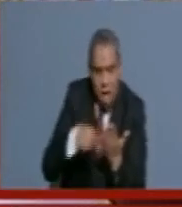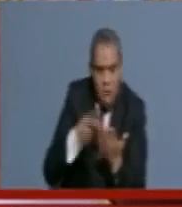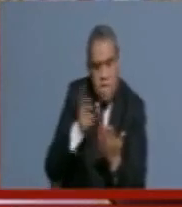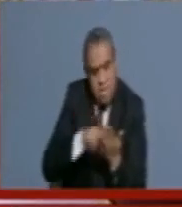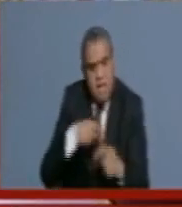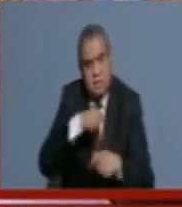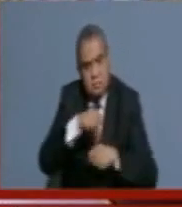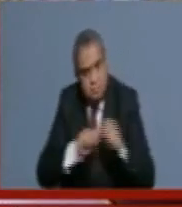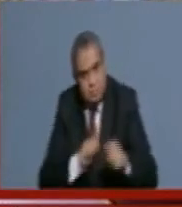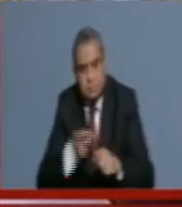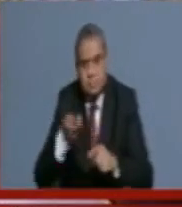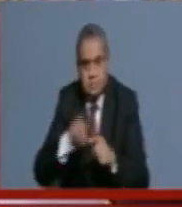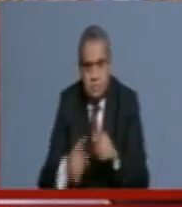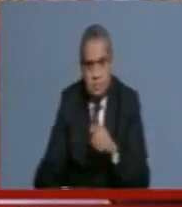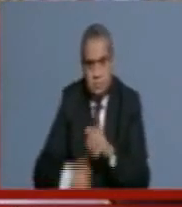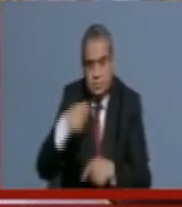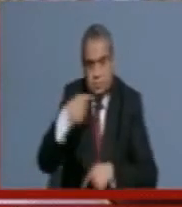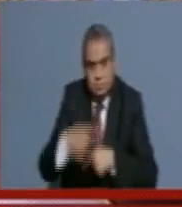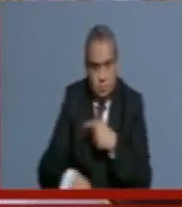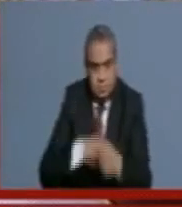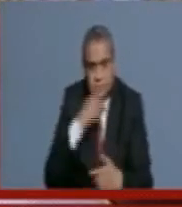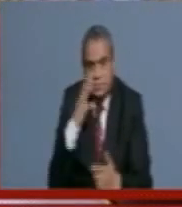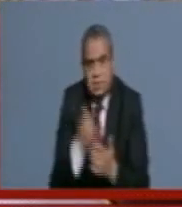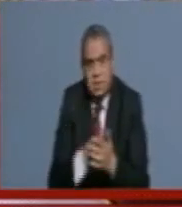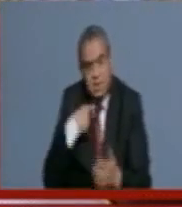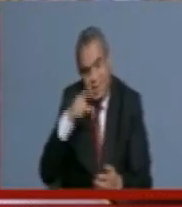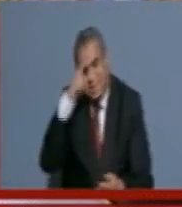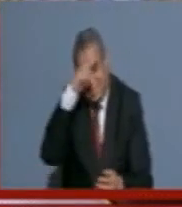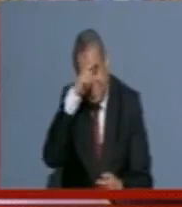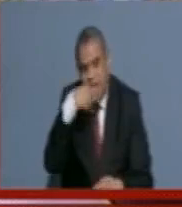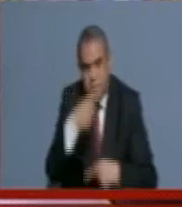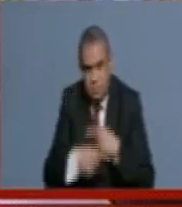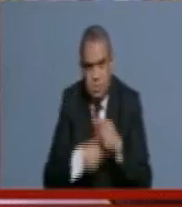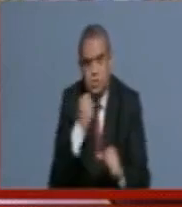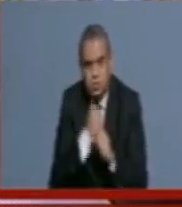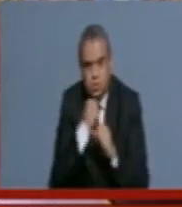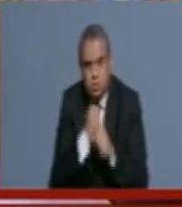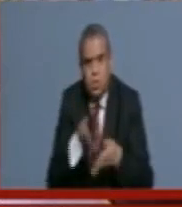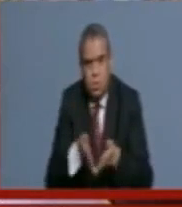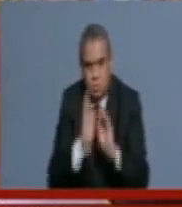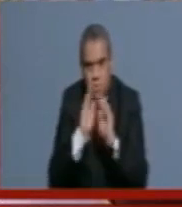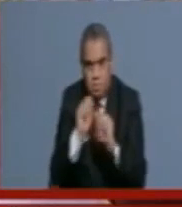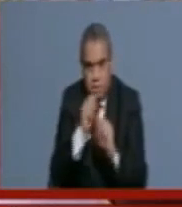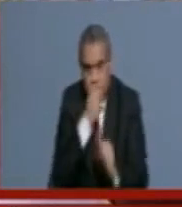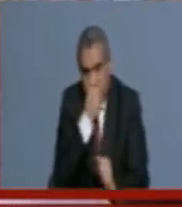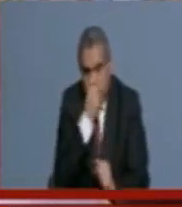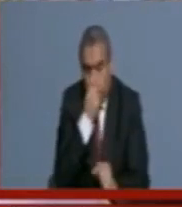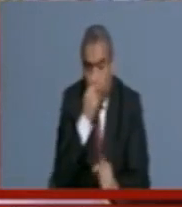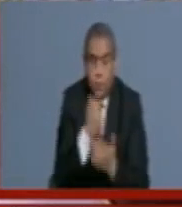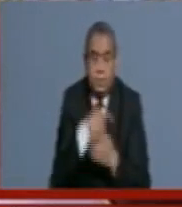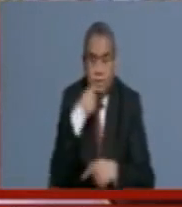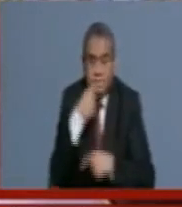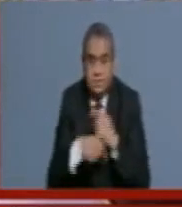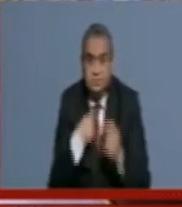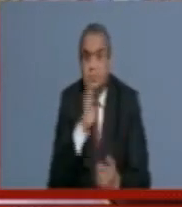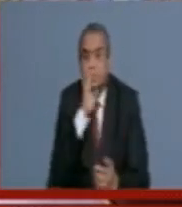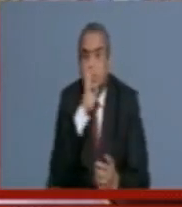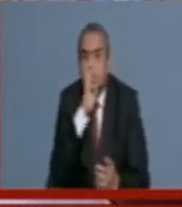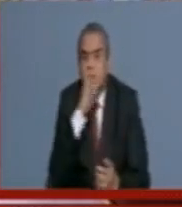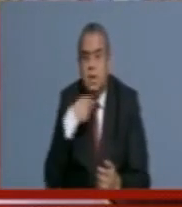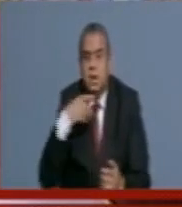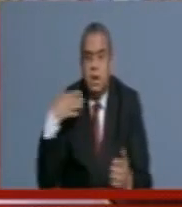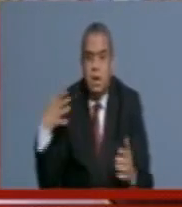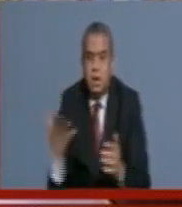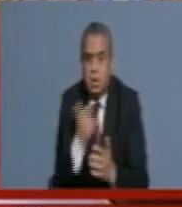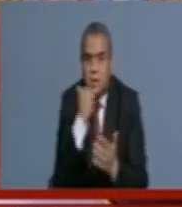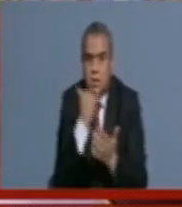عمليه تدقيق ومراجعه، وفيها لها مرحله مستمره. ثم بعد كده اوراق الاقتراع حسب ما ينتهي